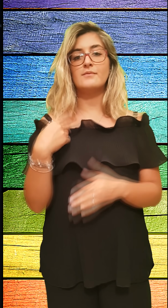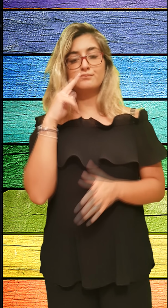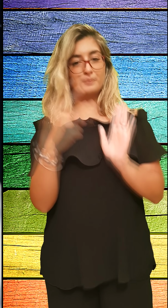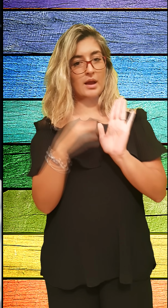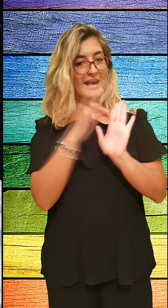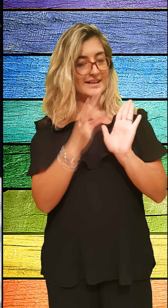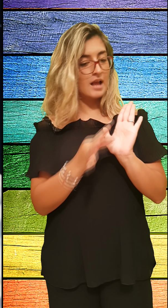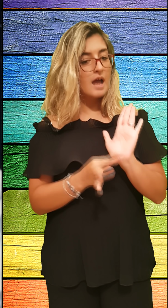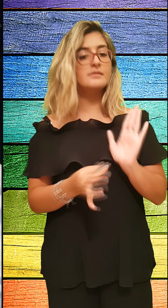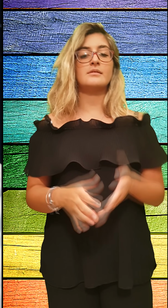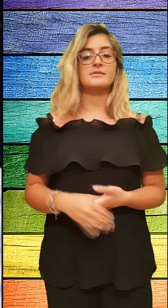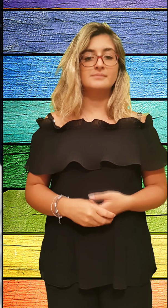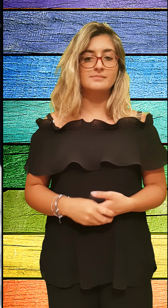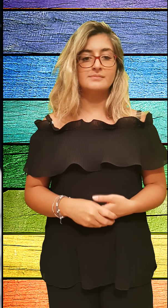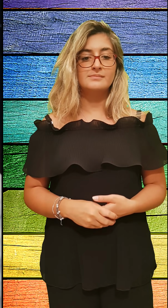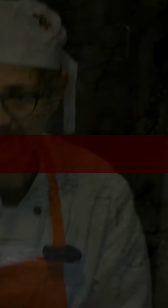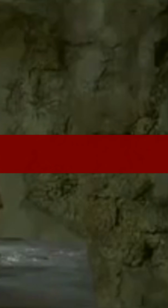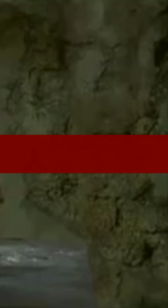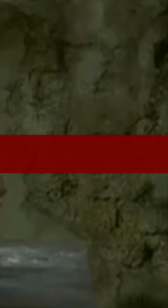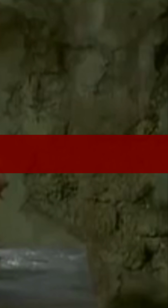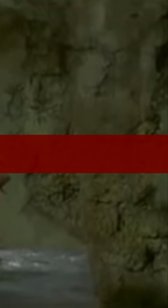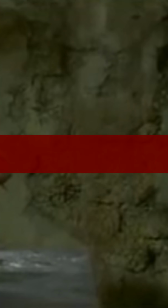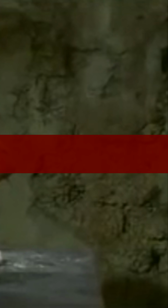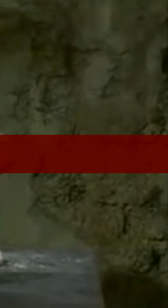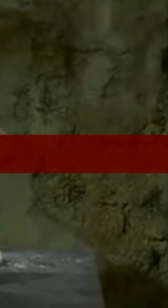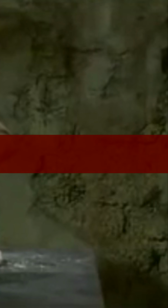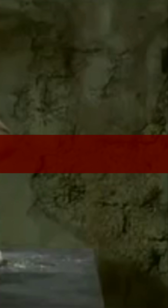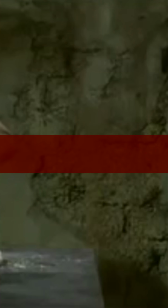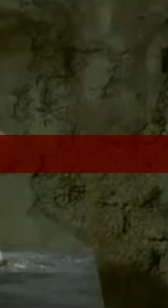vedere gli ingredienti per questa ricettina.